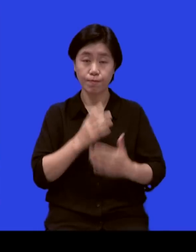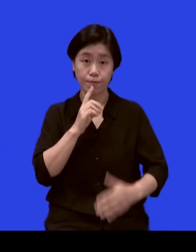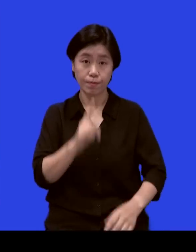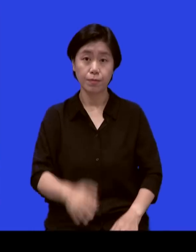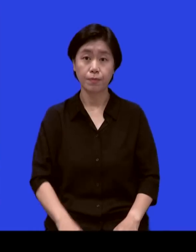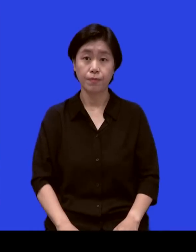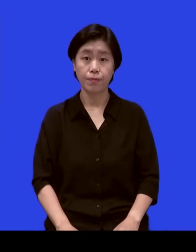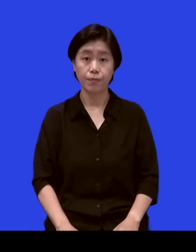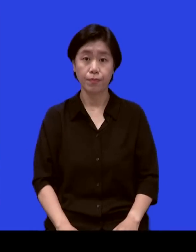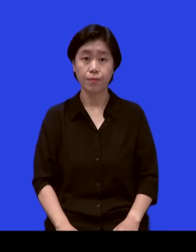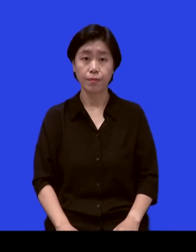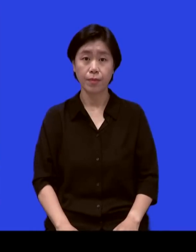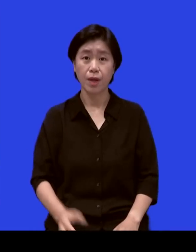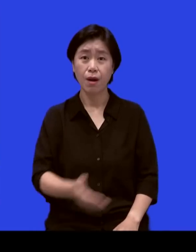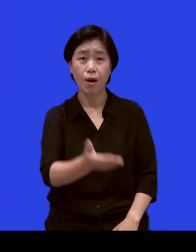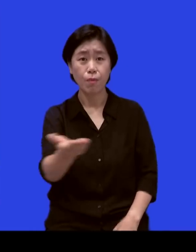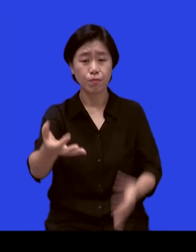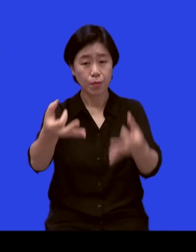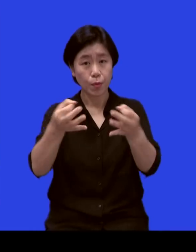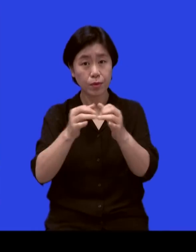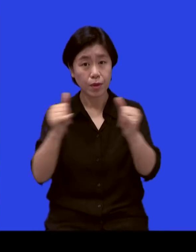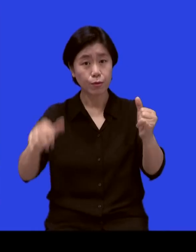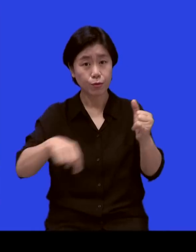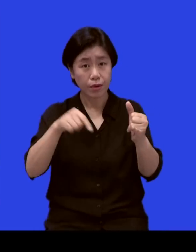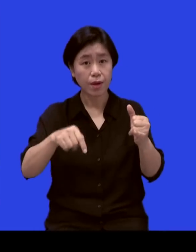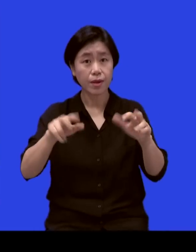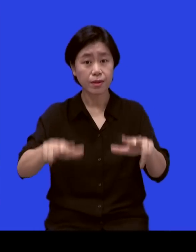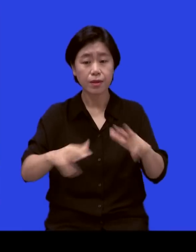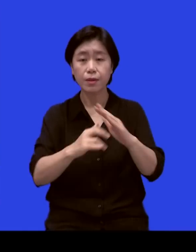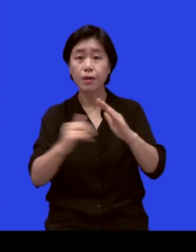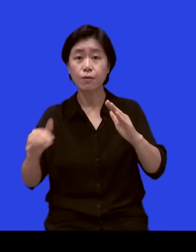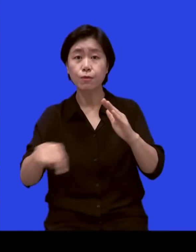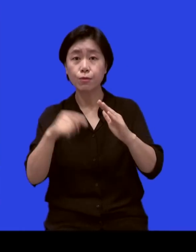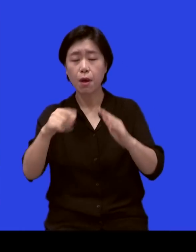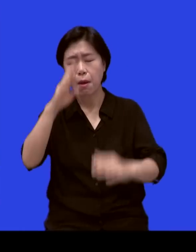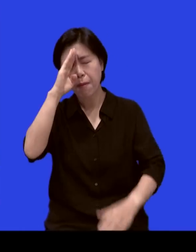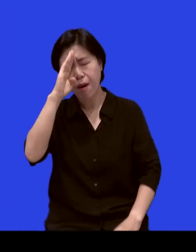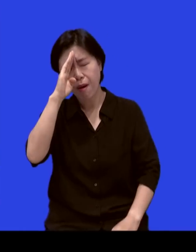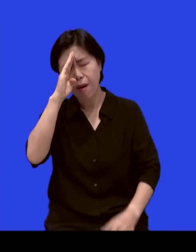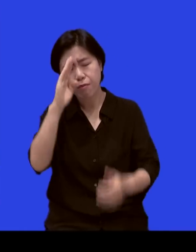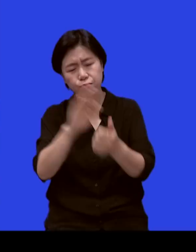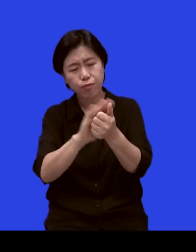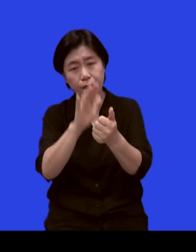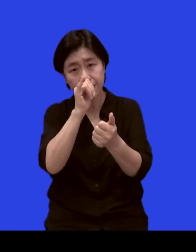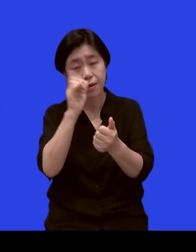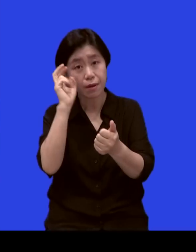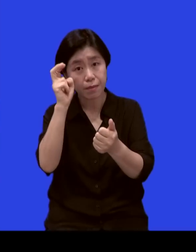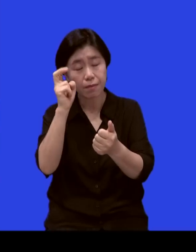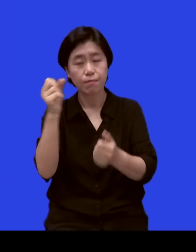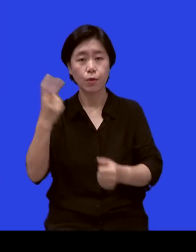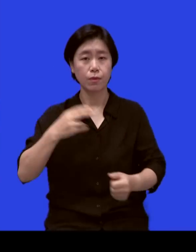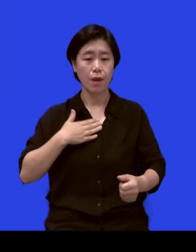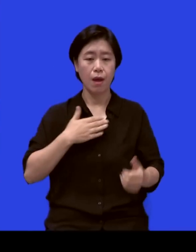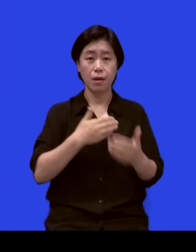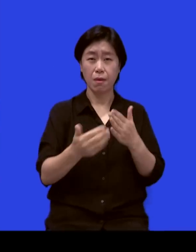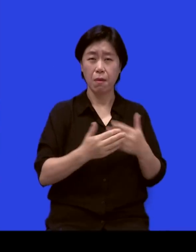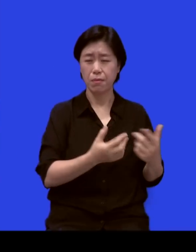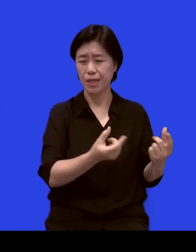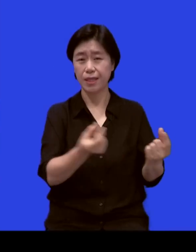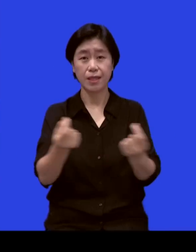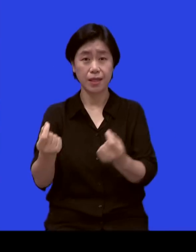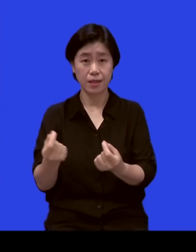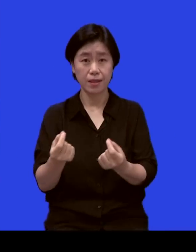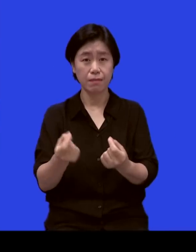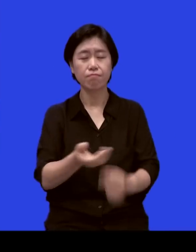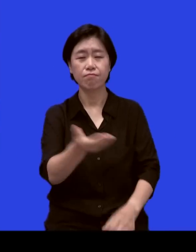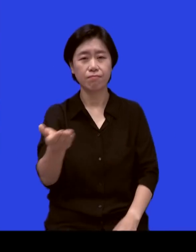그 지금 병간호 중에 계신 분도 계실 거고 그렇죠. 또 저와 같은 과정 속에 똑같이 네네네. 다른 형태로 네네.